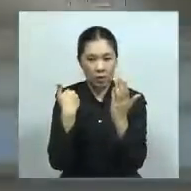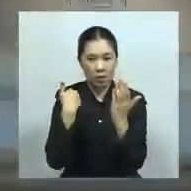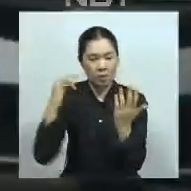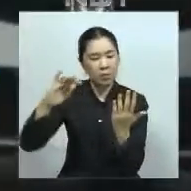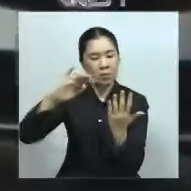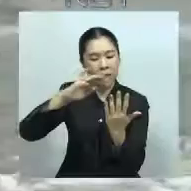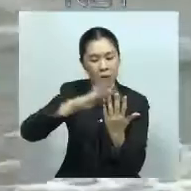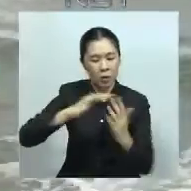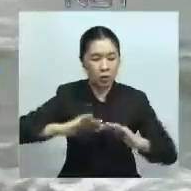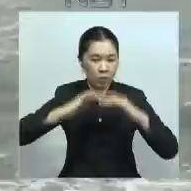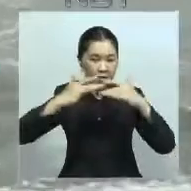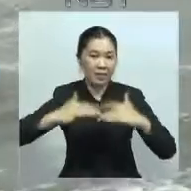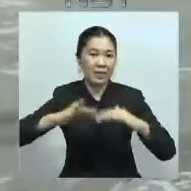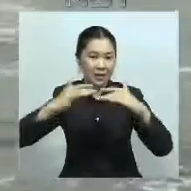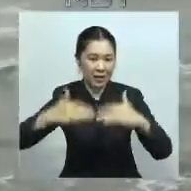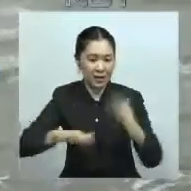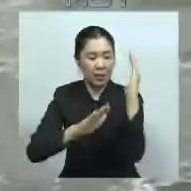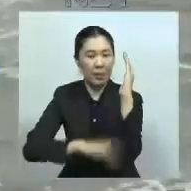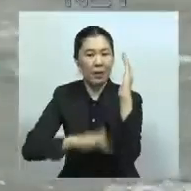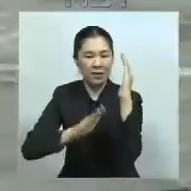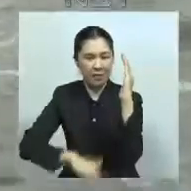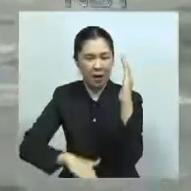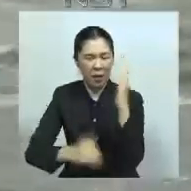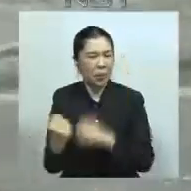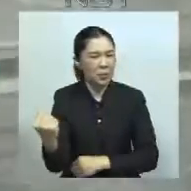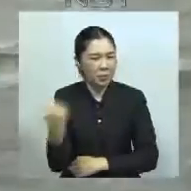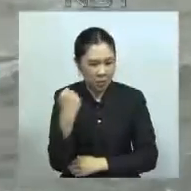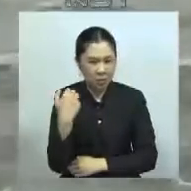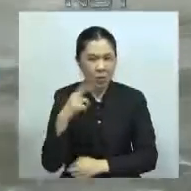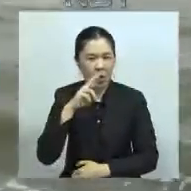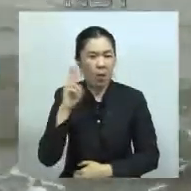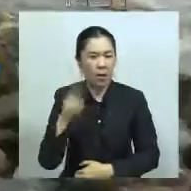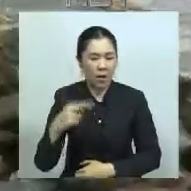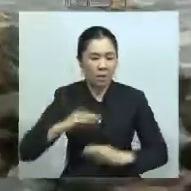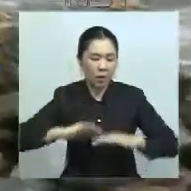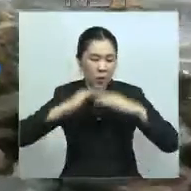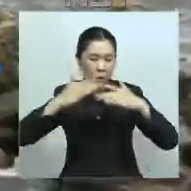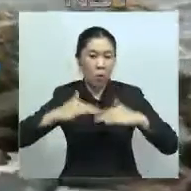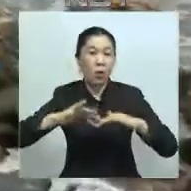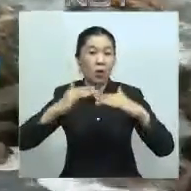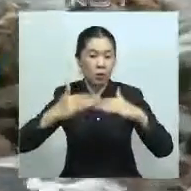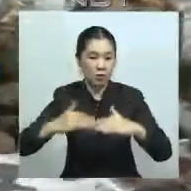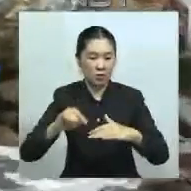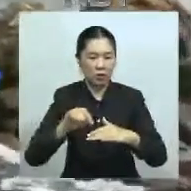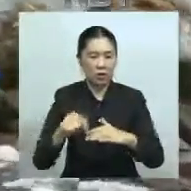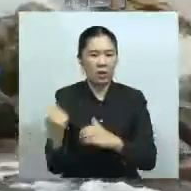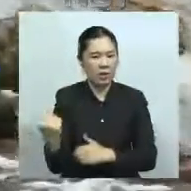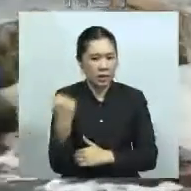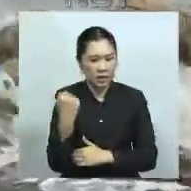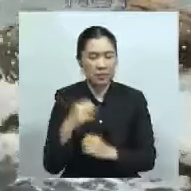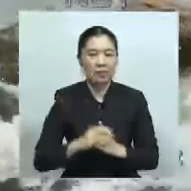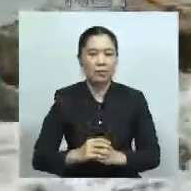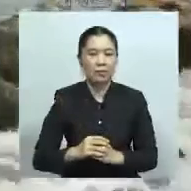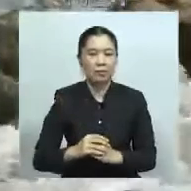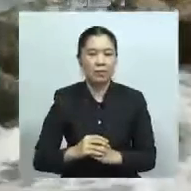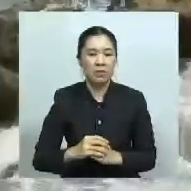ปกคลุมทะเลอันดามันภาคใต้และอ่าวไทยมีกำลังแรงทำให้คลื่นลมบริเวณทะเลอันดามันและอ่าวไทยมีกำลังแรงโดยทะเลอัน